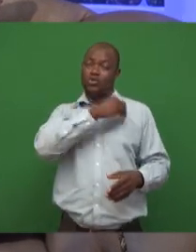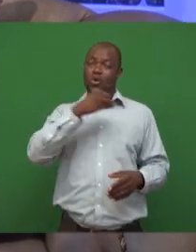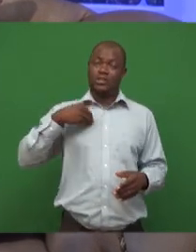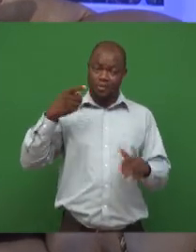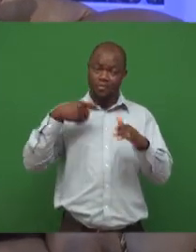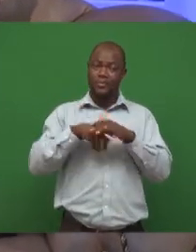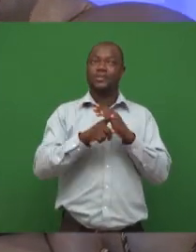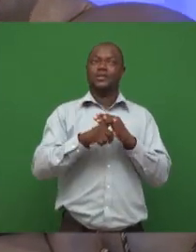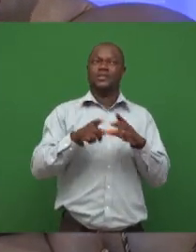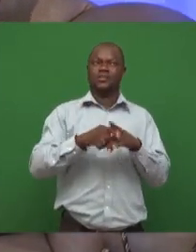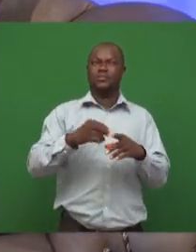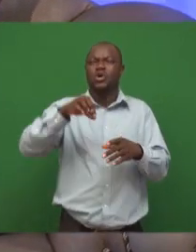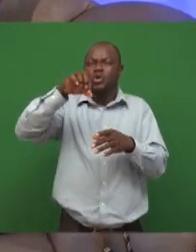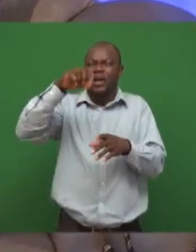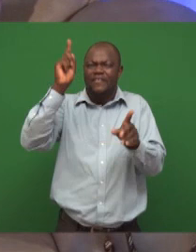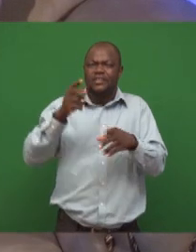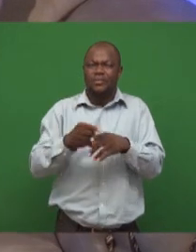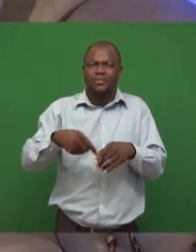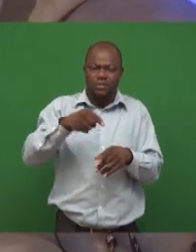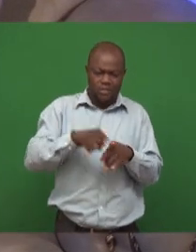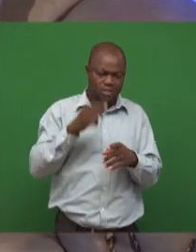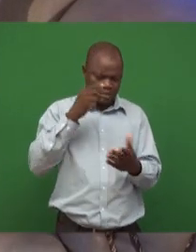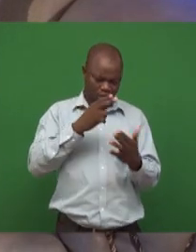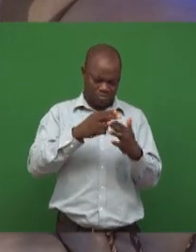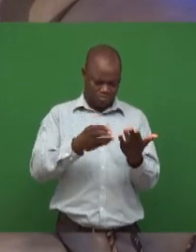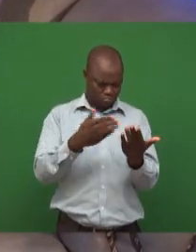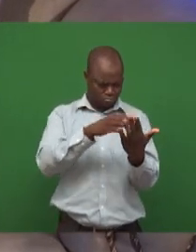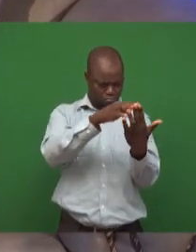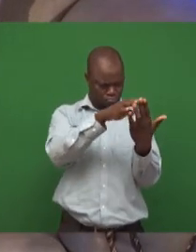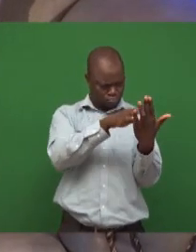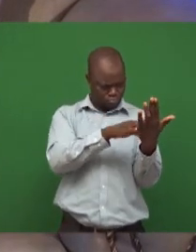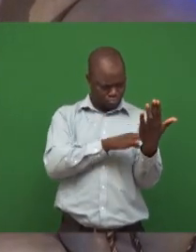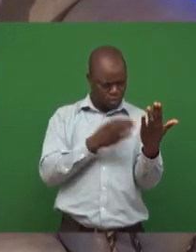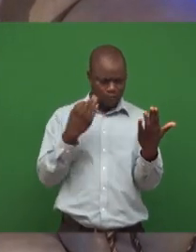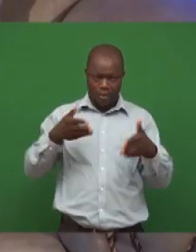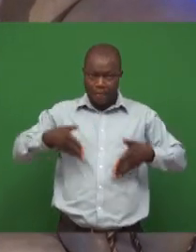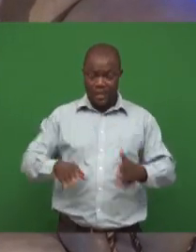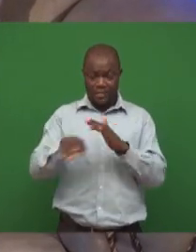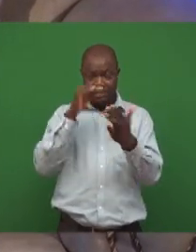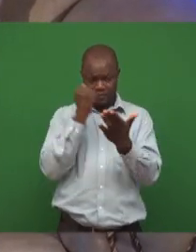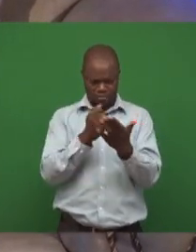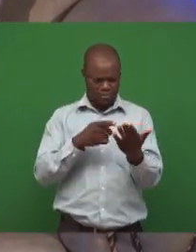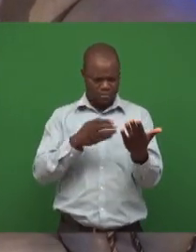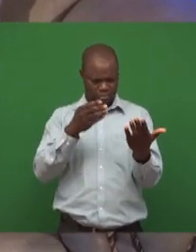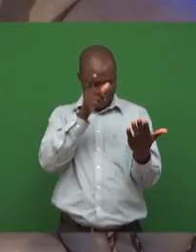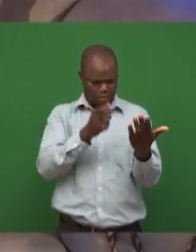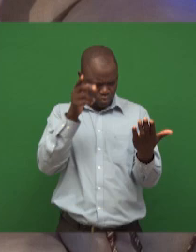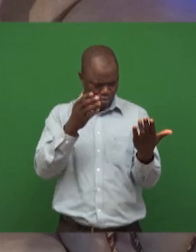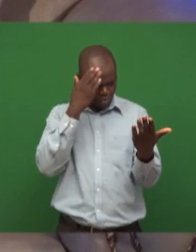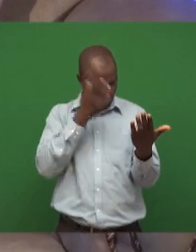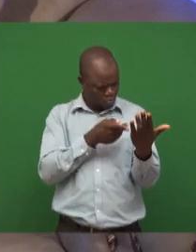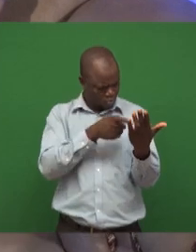ka, haangotanga kungoya nemushonga pamuri. Anotanga atarisa zita renyu. Rabva pa birth certificate kuti munhu uyu arikupiwa mushonga